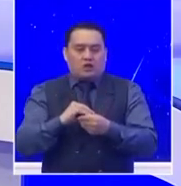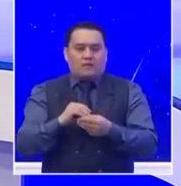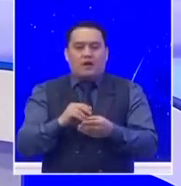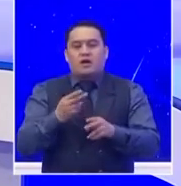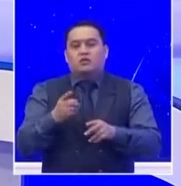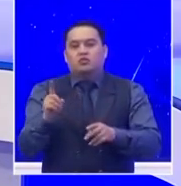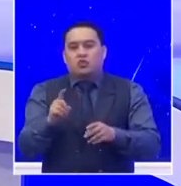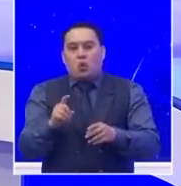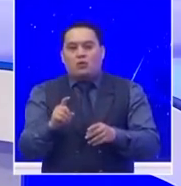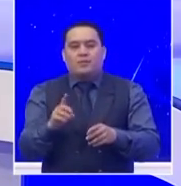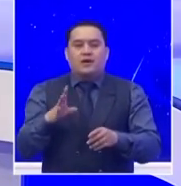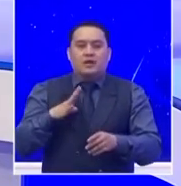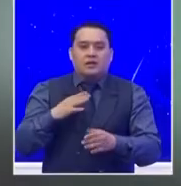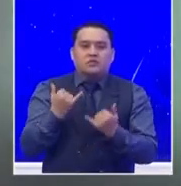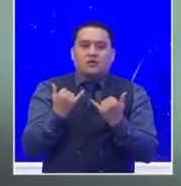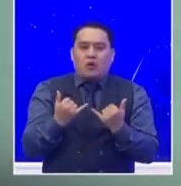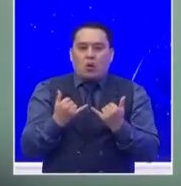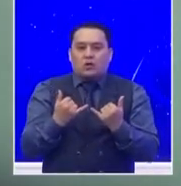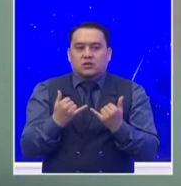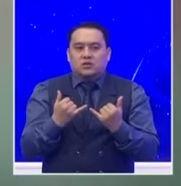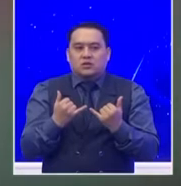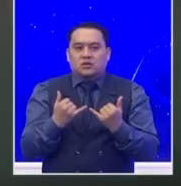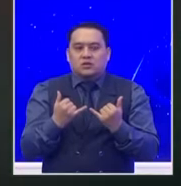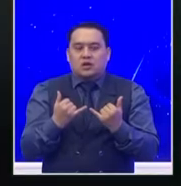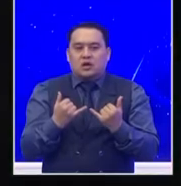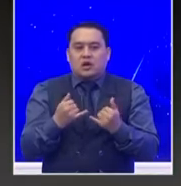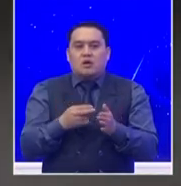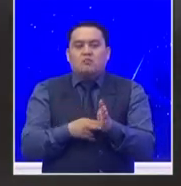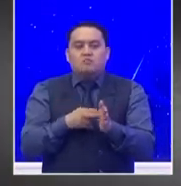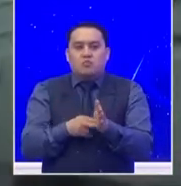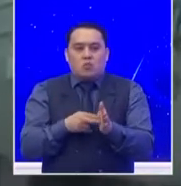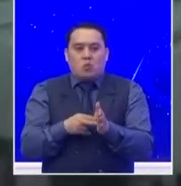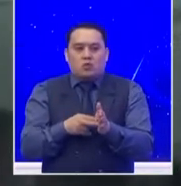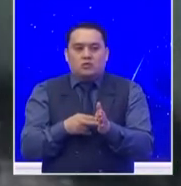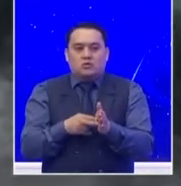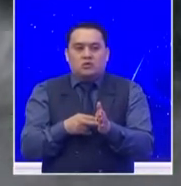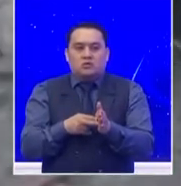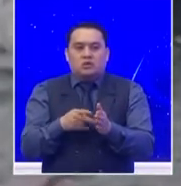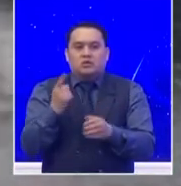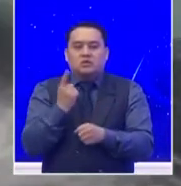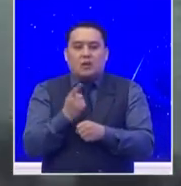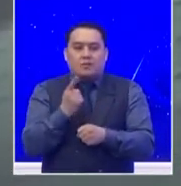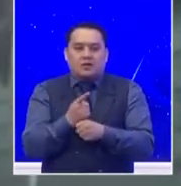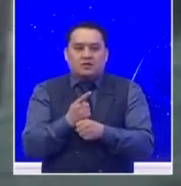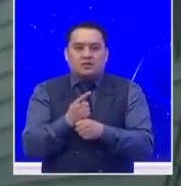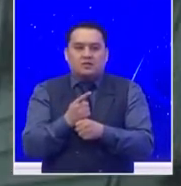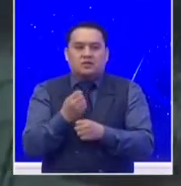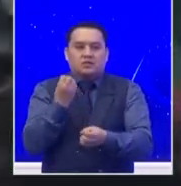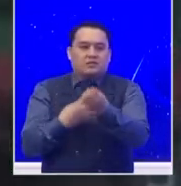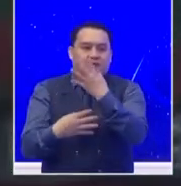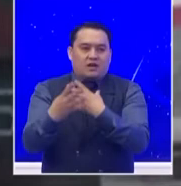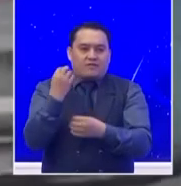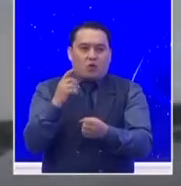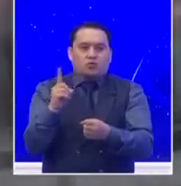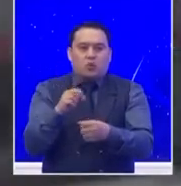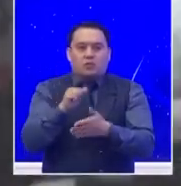КИЗЭТ. По предварительным данным, как отмечает «Экспресс-К», машинист поезда проехал на запрещающий сигнал светофора, и что